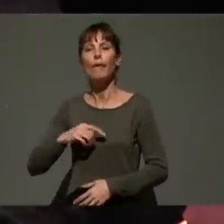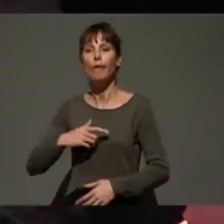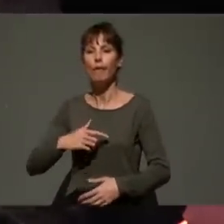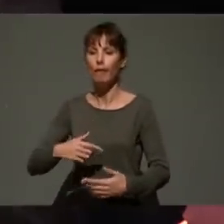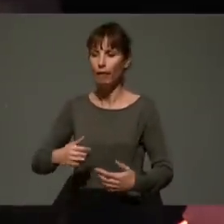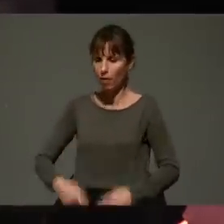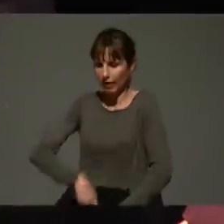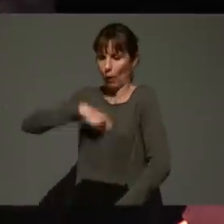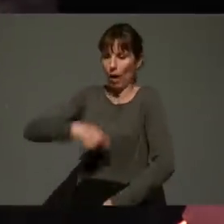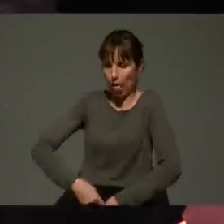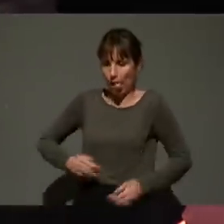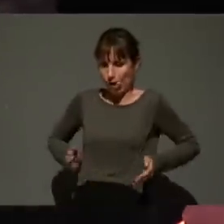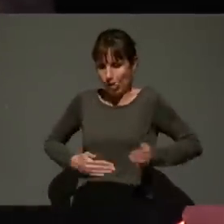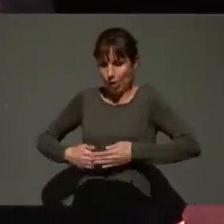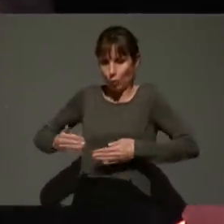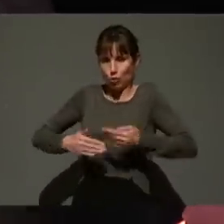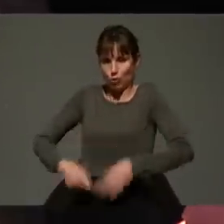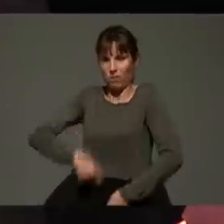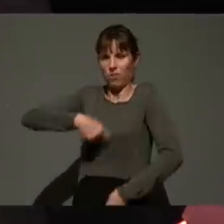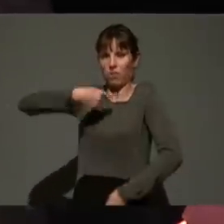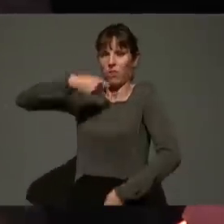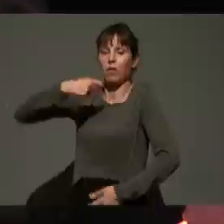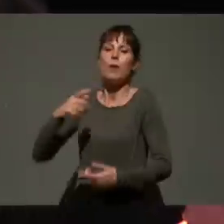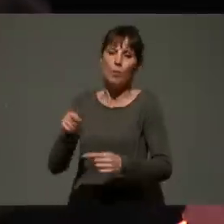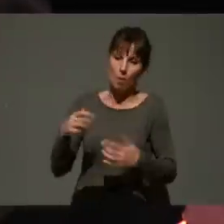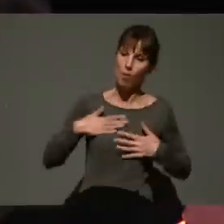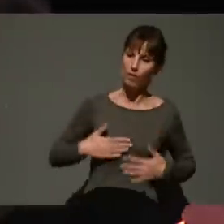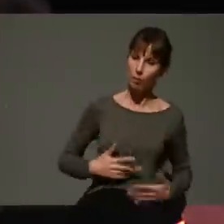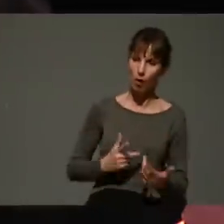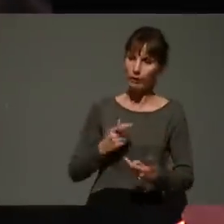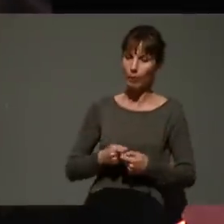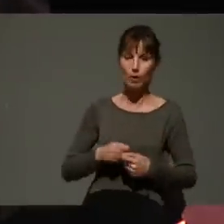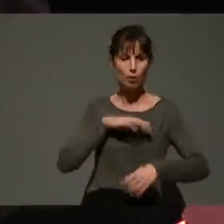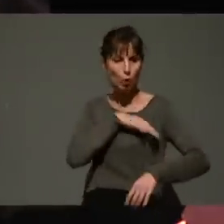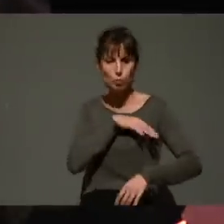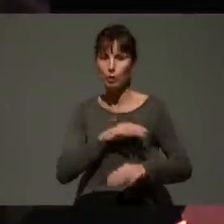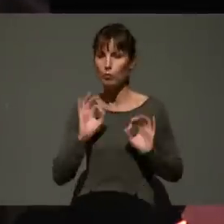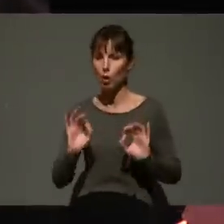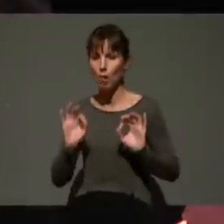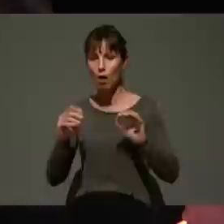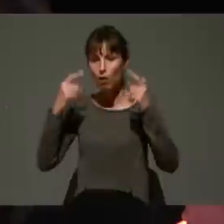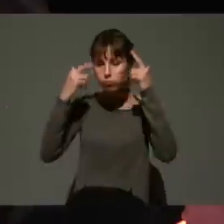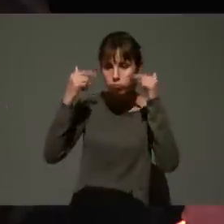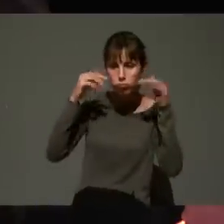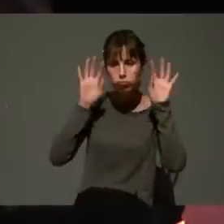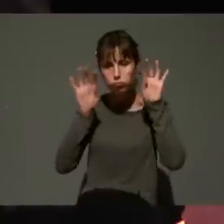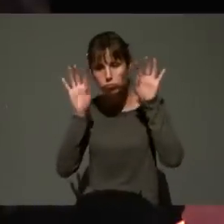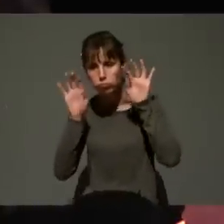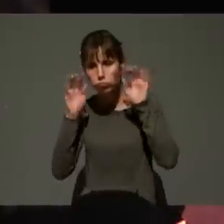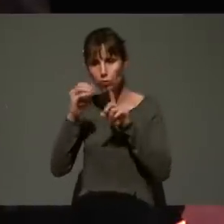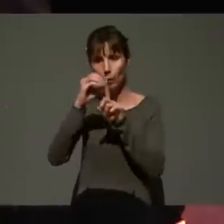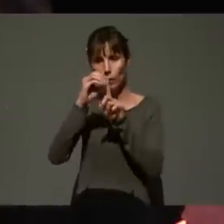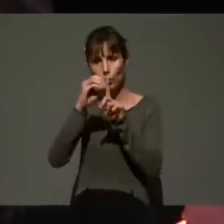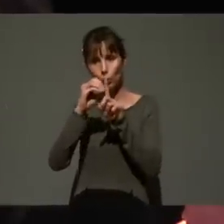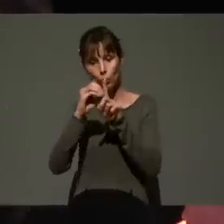d'équivalent Kawaii, mais autrement, si on a des vêtements adaptés, on transpire, c'est physiologique, ça fait baisser la